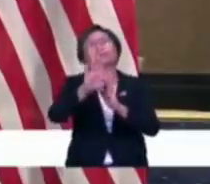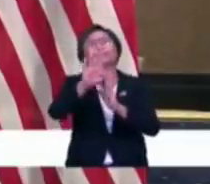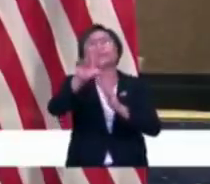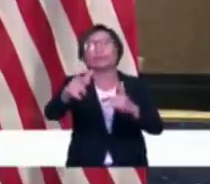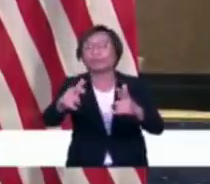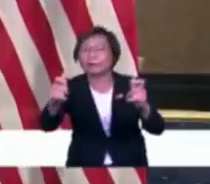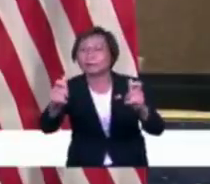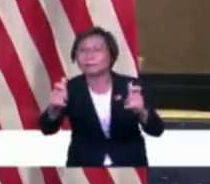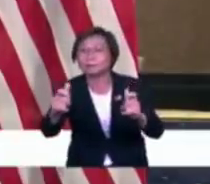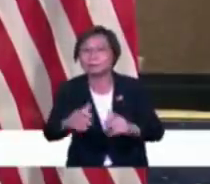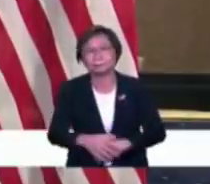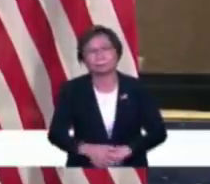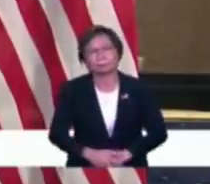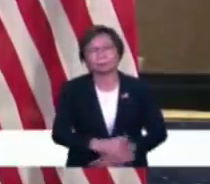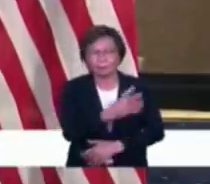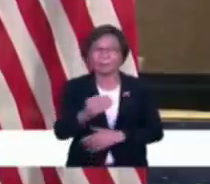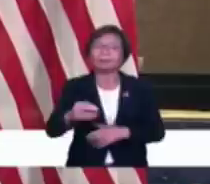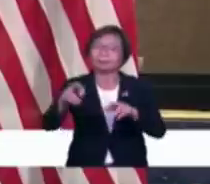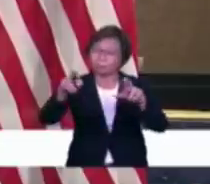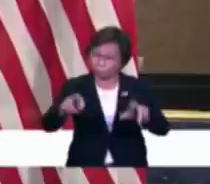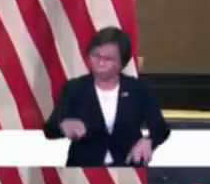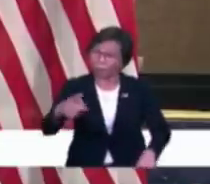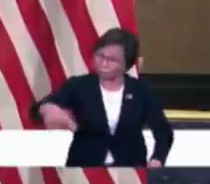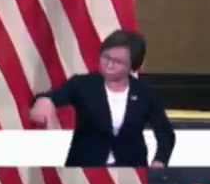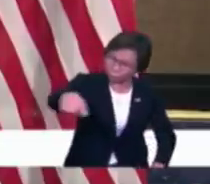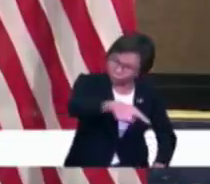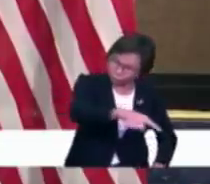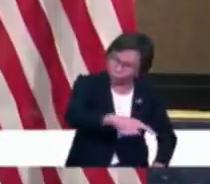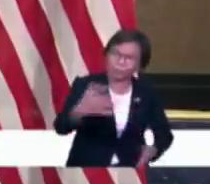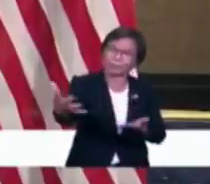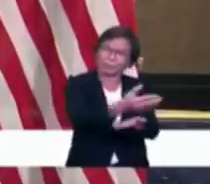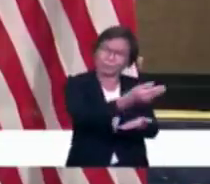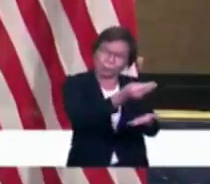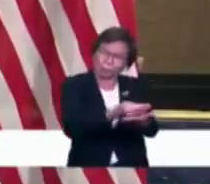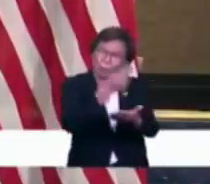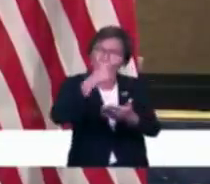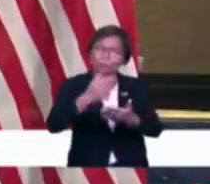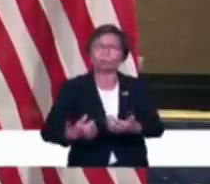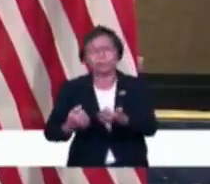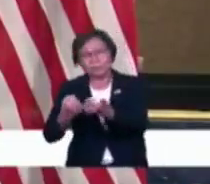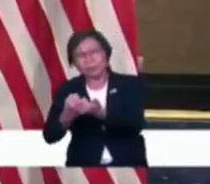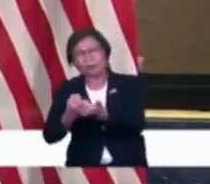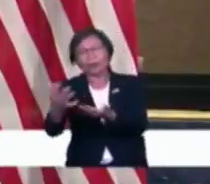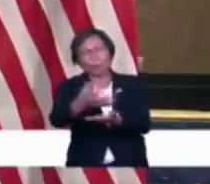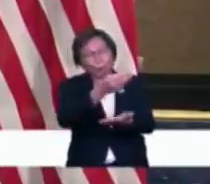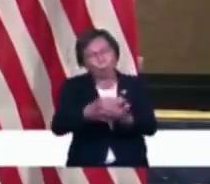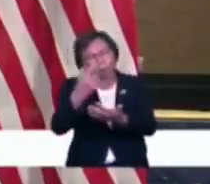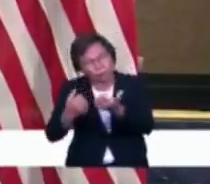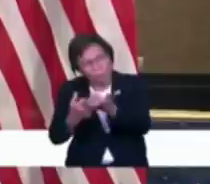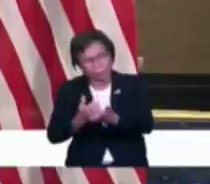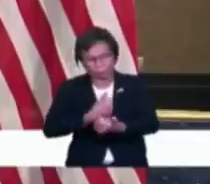segera dan rakyat dapat menjana pendapatan untuk menyara diri dan